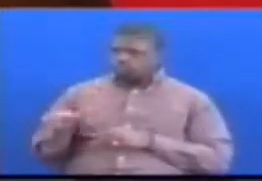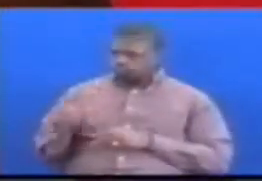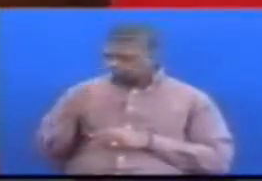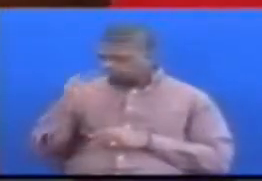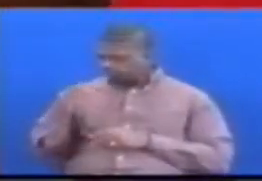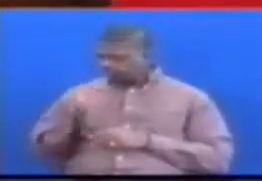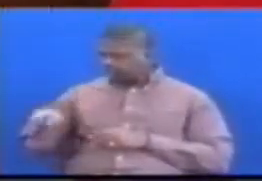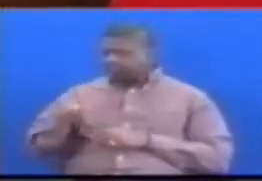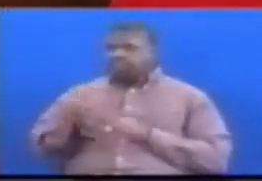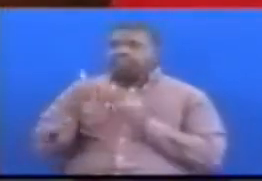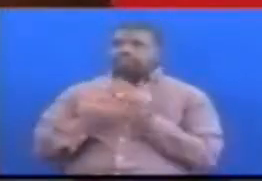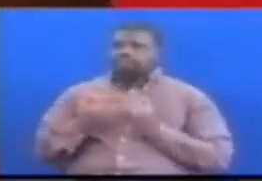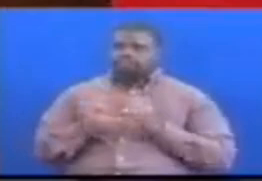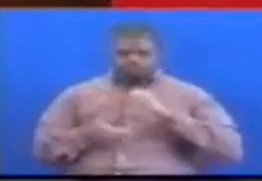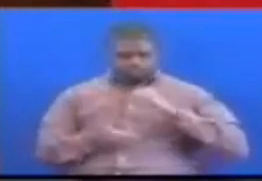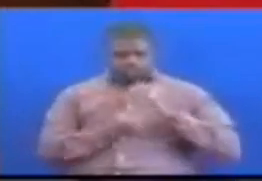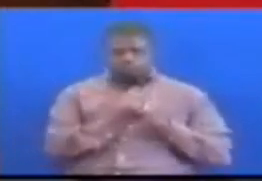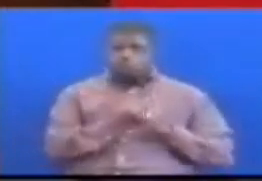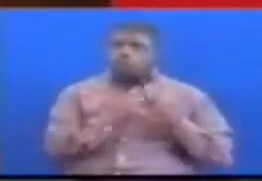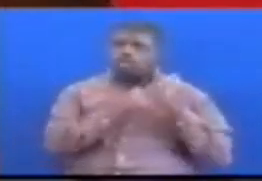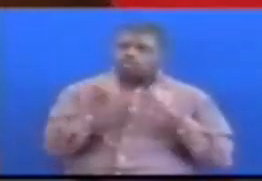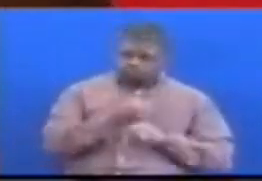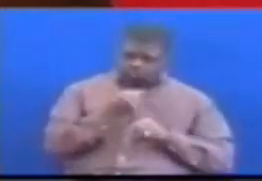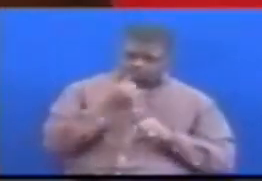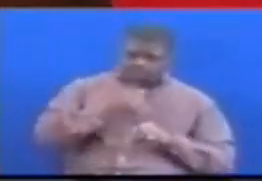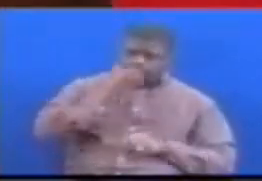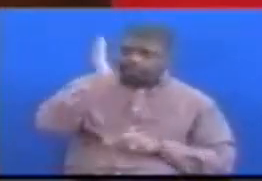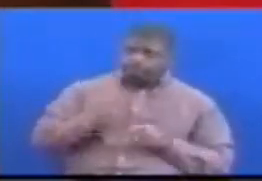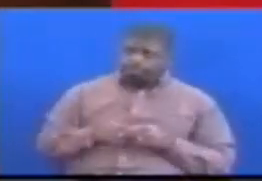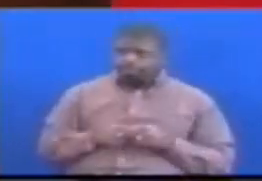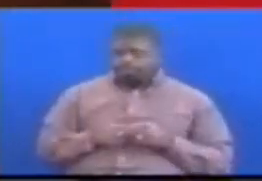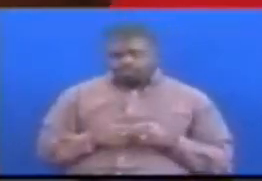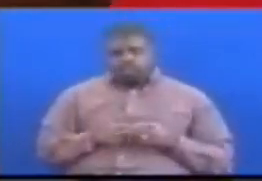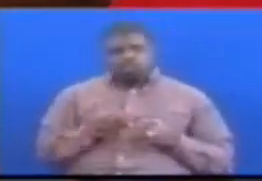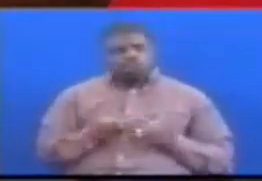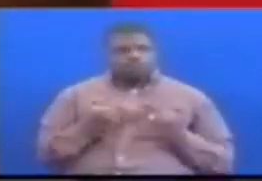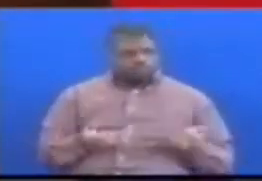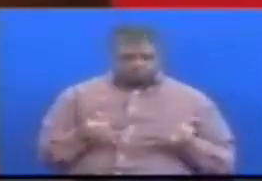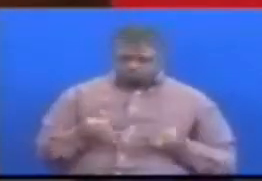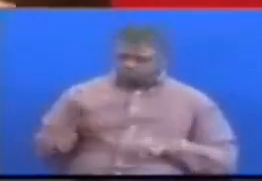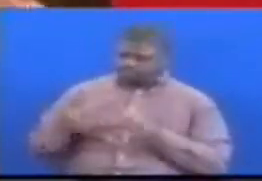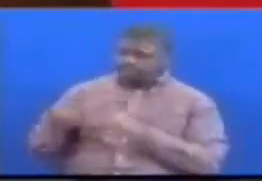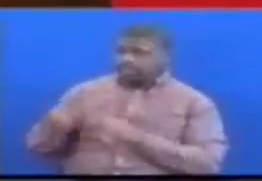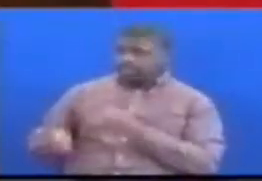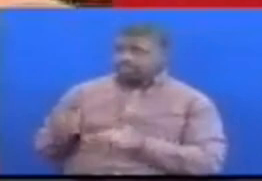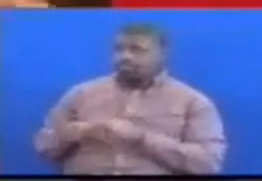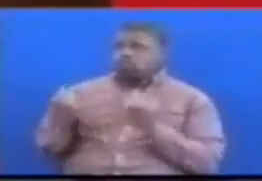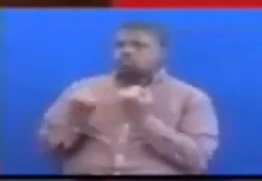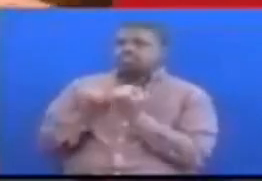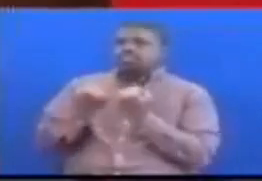kuona kwamba nchi yetu imekuwa na matukio ya kiuhalifu ambayo yanashughulikiwa na serikali kwa sababu za kisiasa na